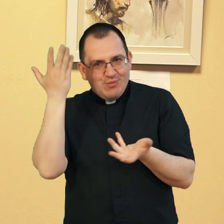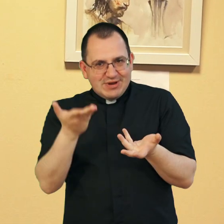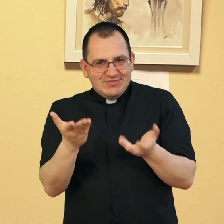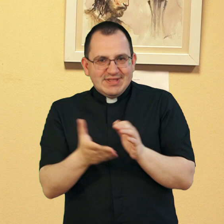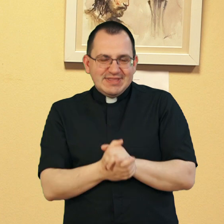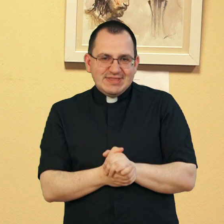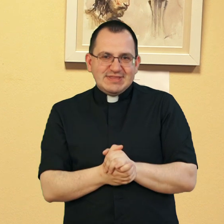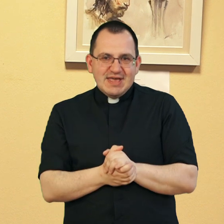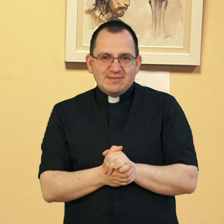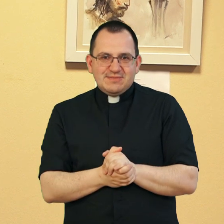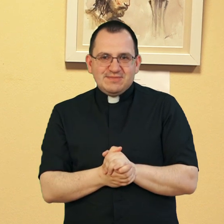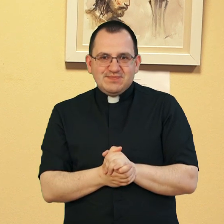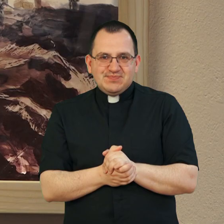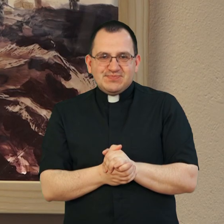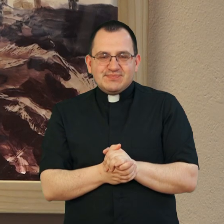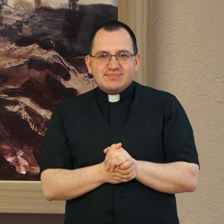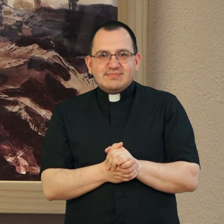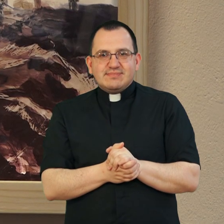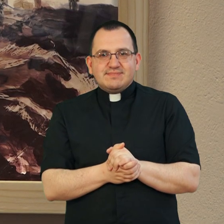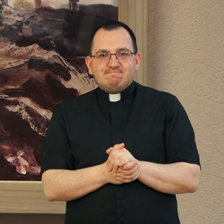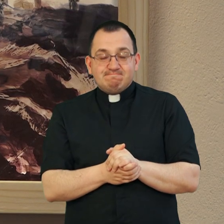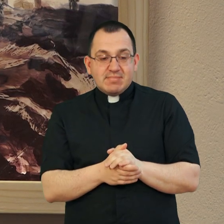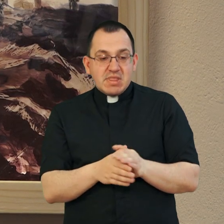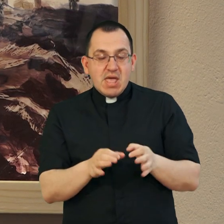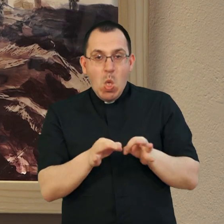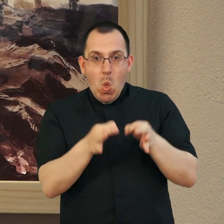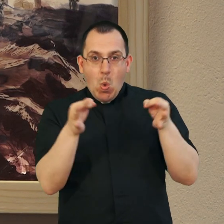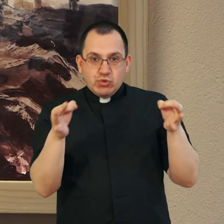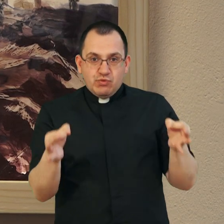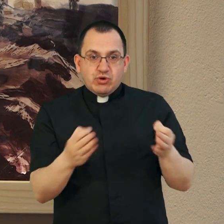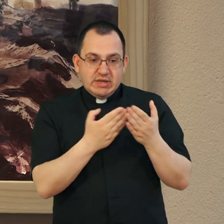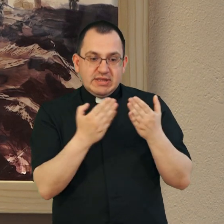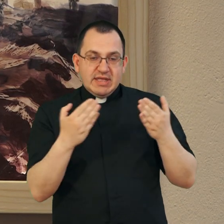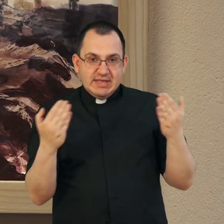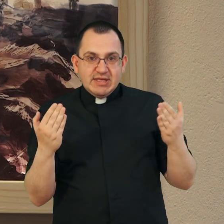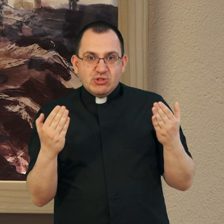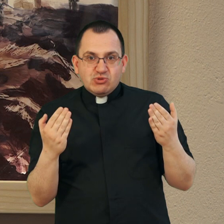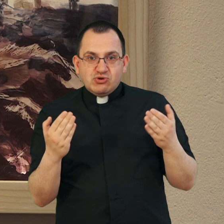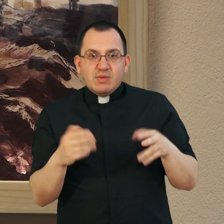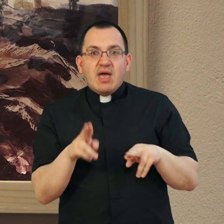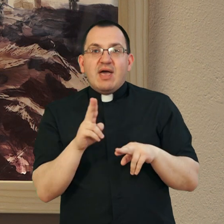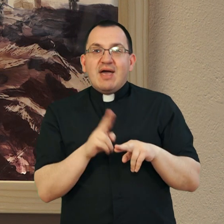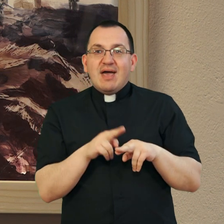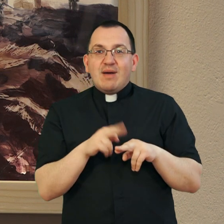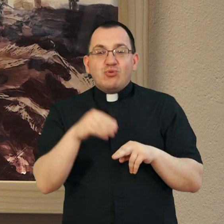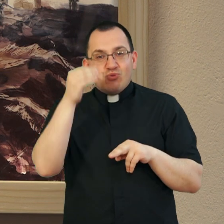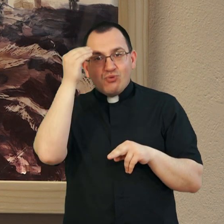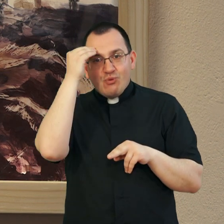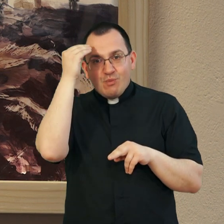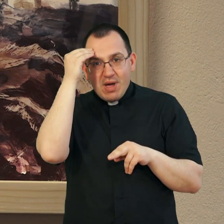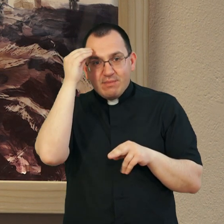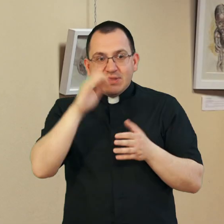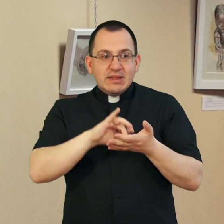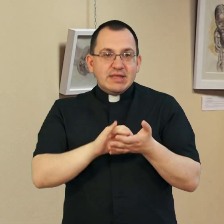Stepinac, evo Vukinu, njezine radove. Samo otvorenje izložbe je nešto što će zasigurno ostati u sjećanju svima onima koji su